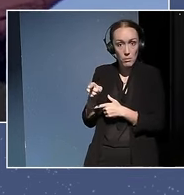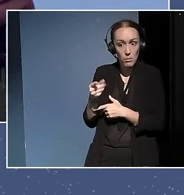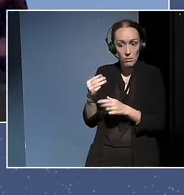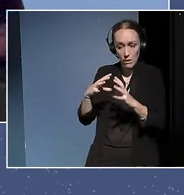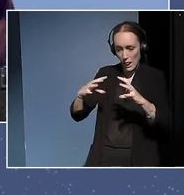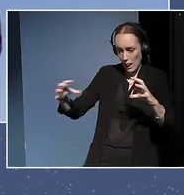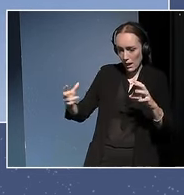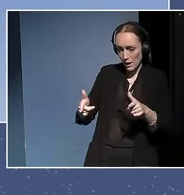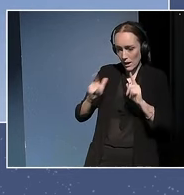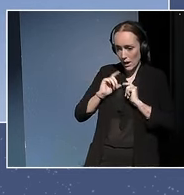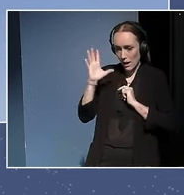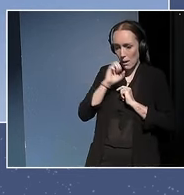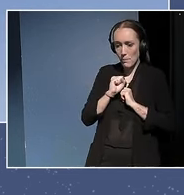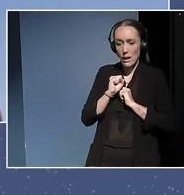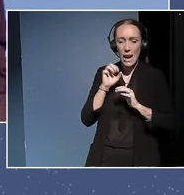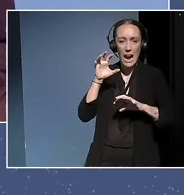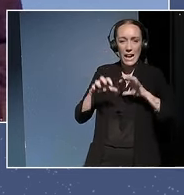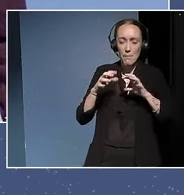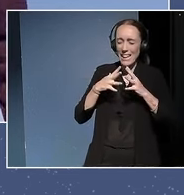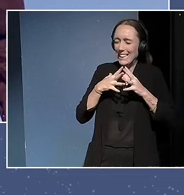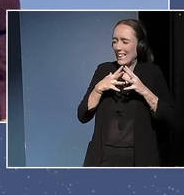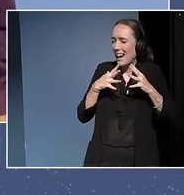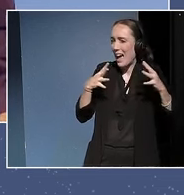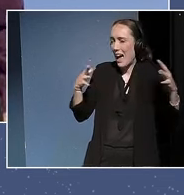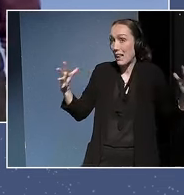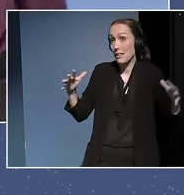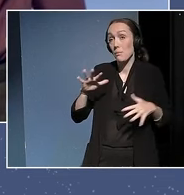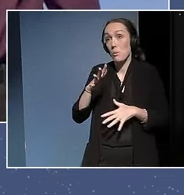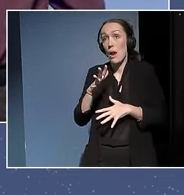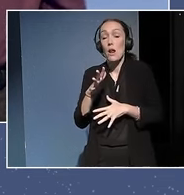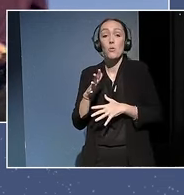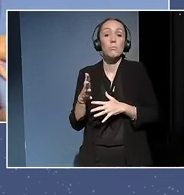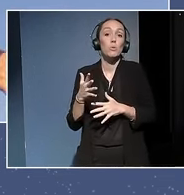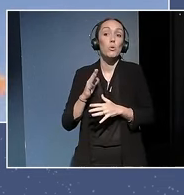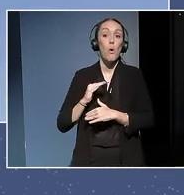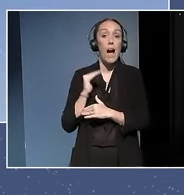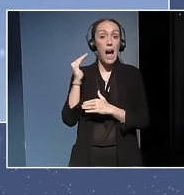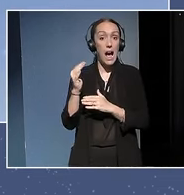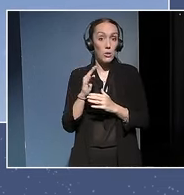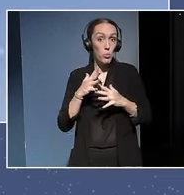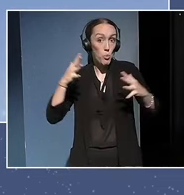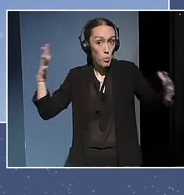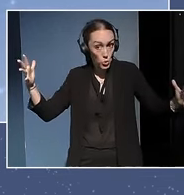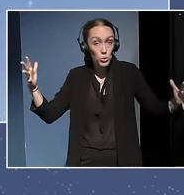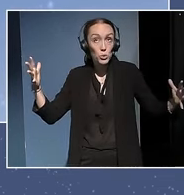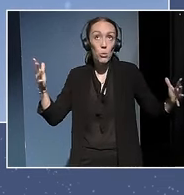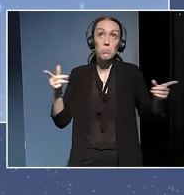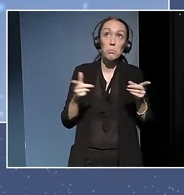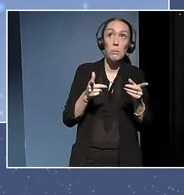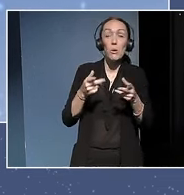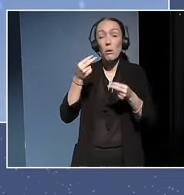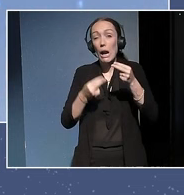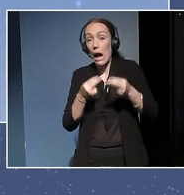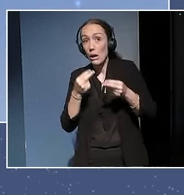animale che da adulto Secondo i calcoli che facemmo Io e altri colleghi nel